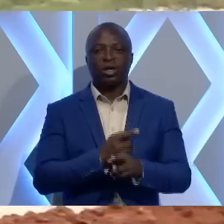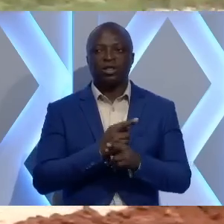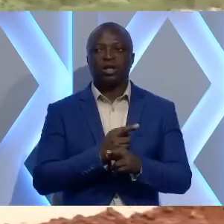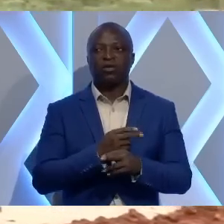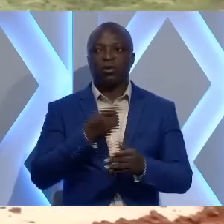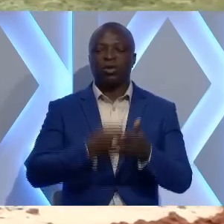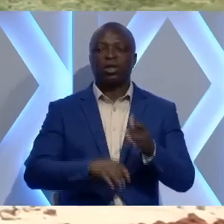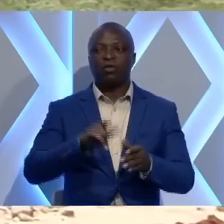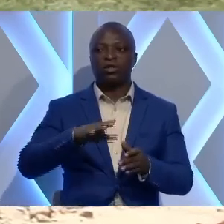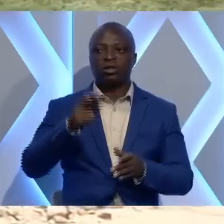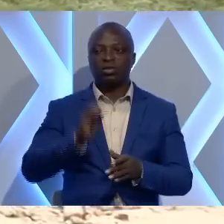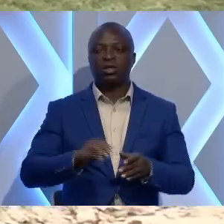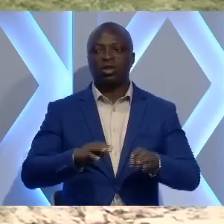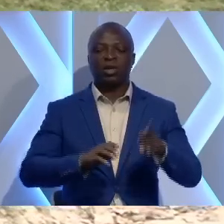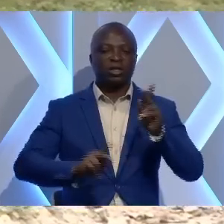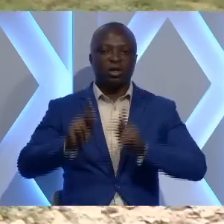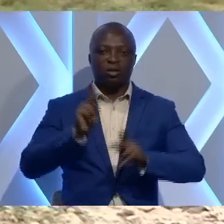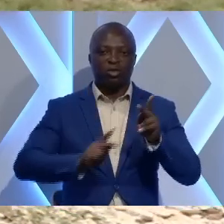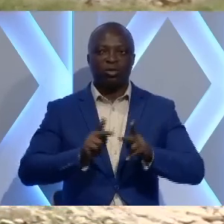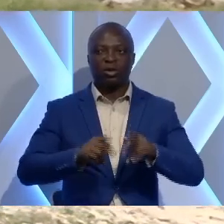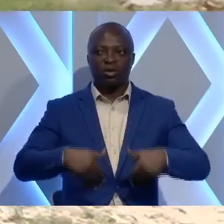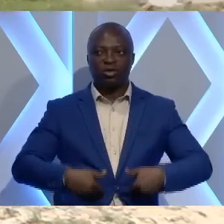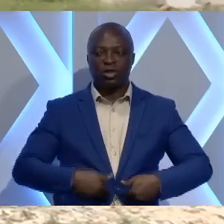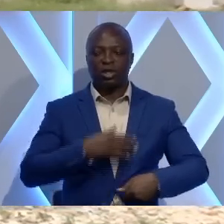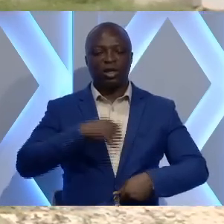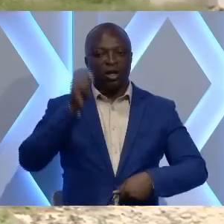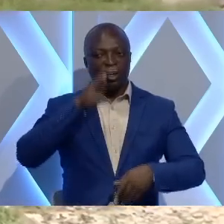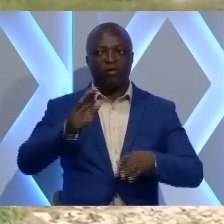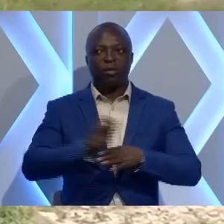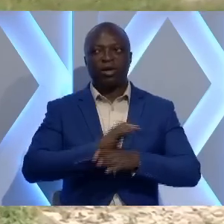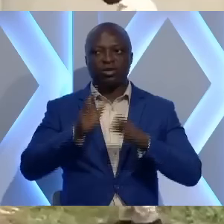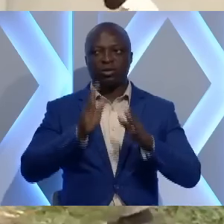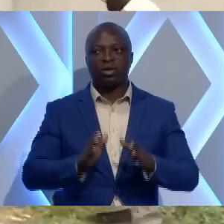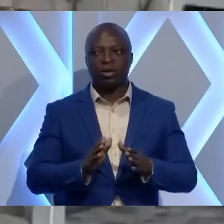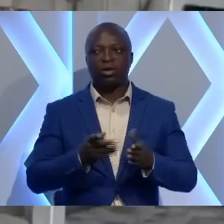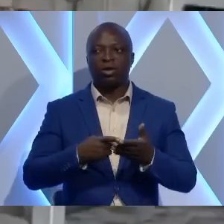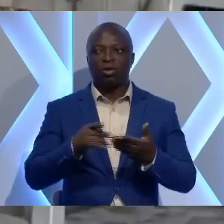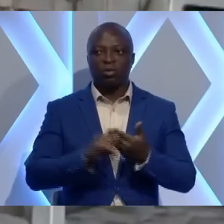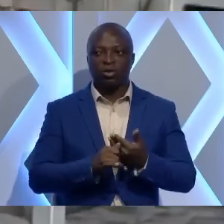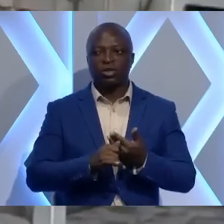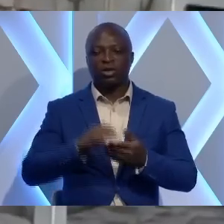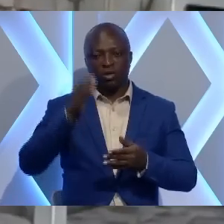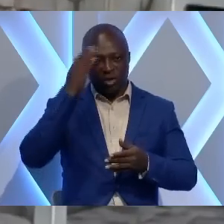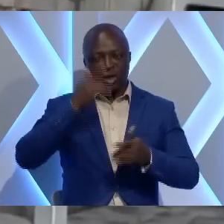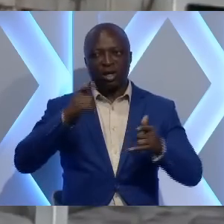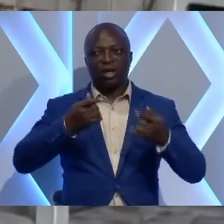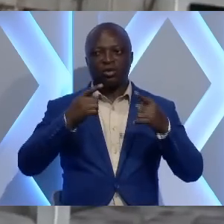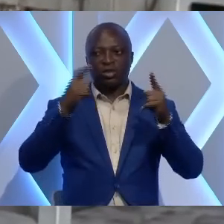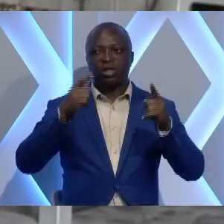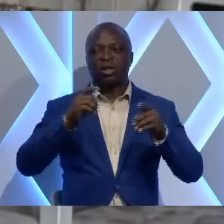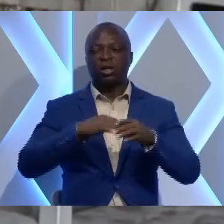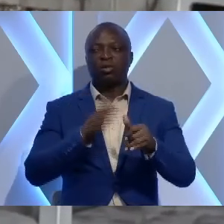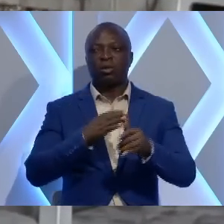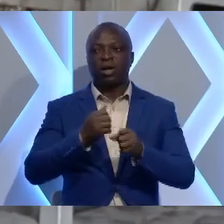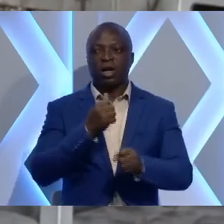de 25% des marchés publics aux jeunes et femmes entrepreneurs. Le projet connaît un grand succès. Au cours de la